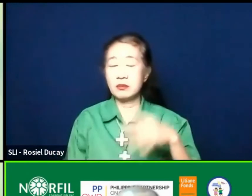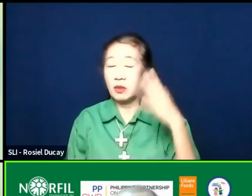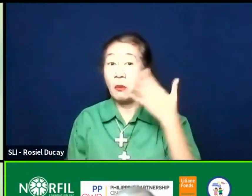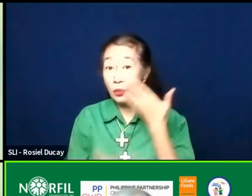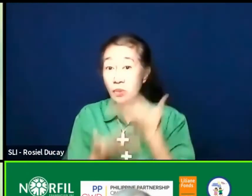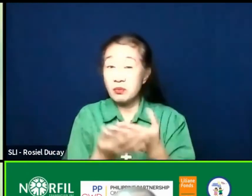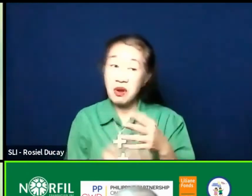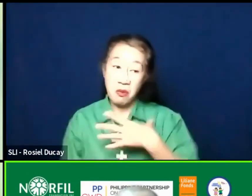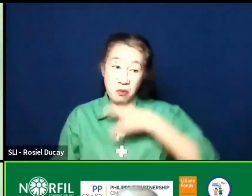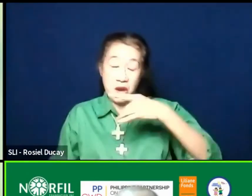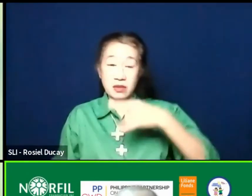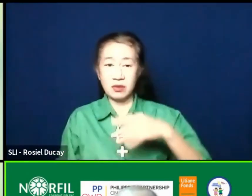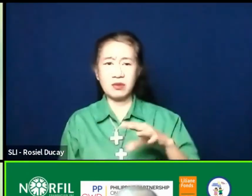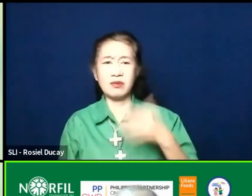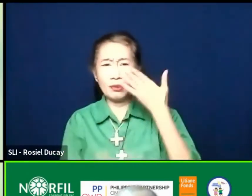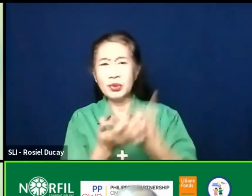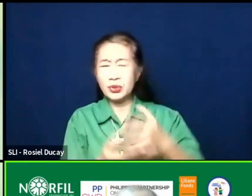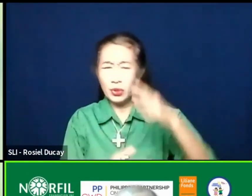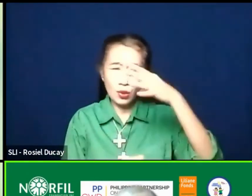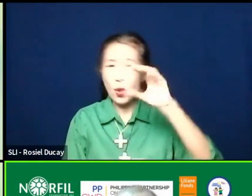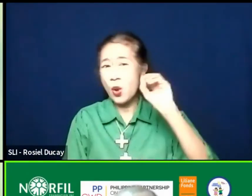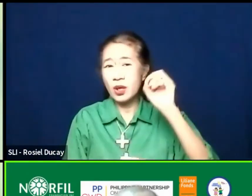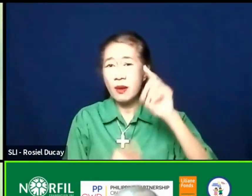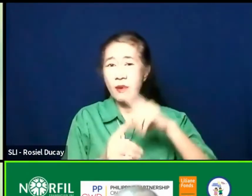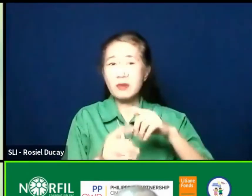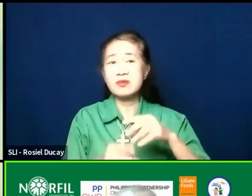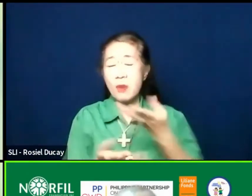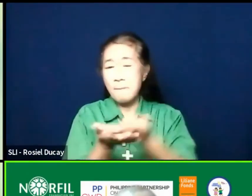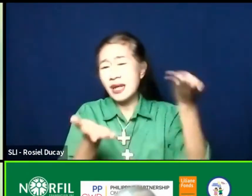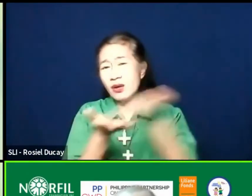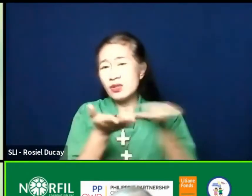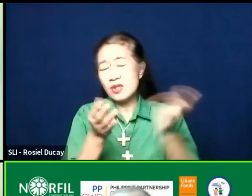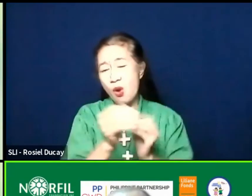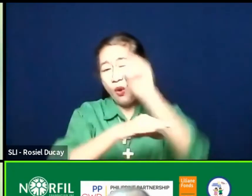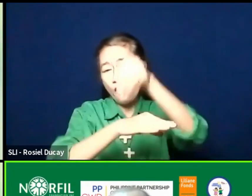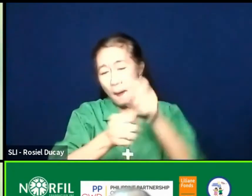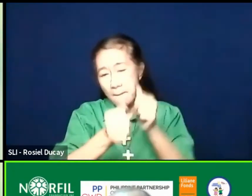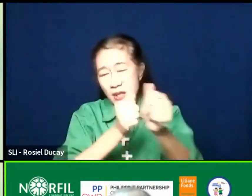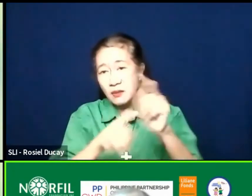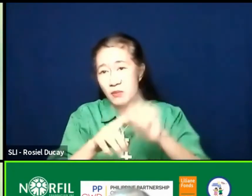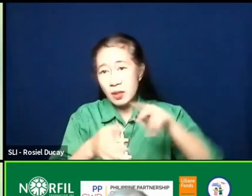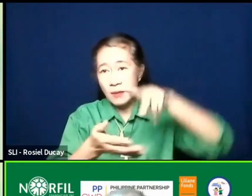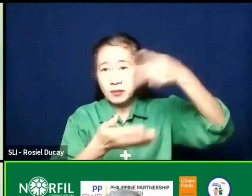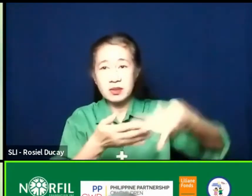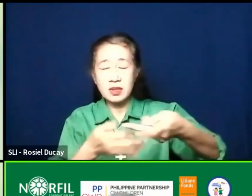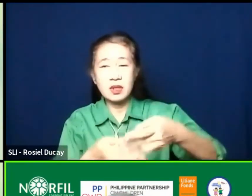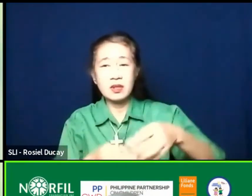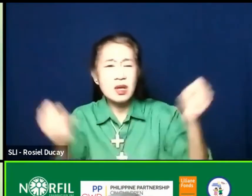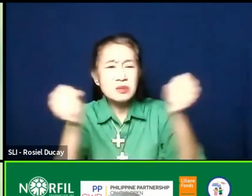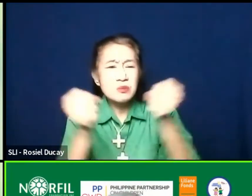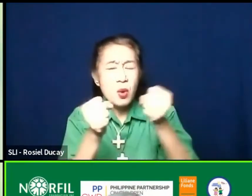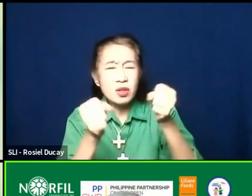may overpass. Pero nung nabagsakan lang ng malit na tipak na mas malit pa sa kamao